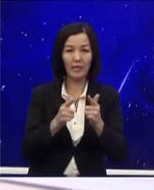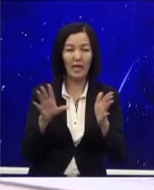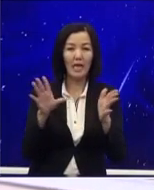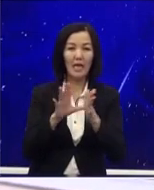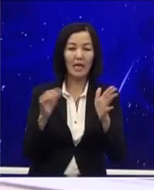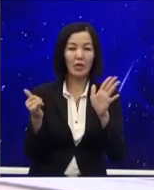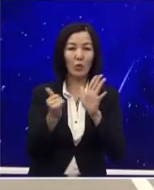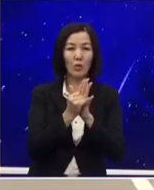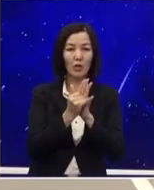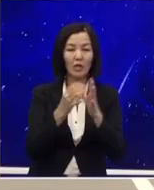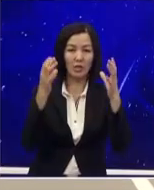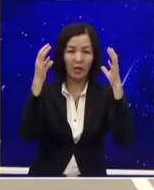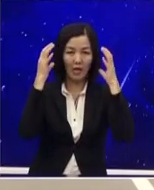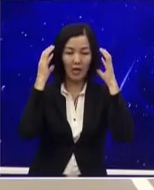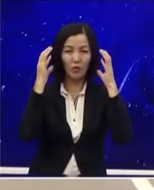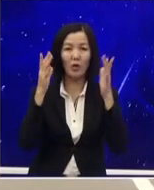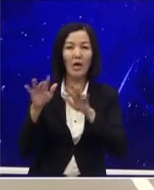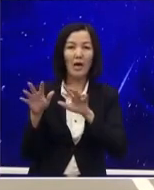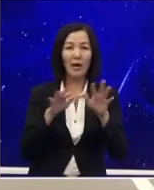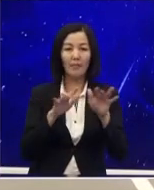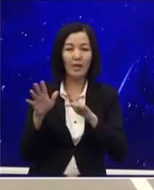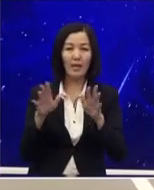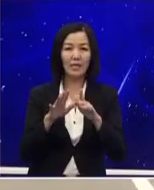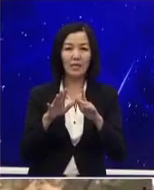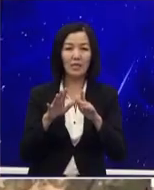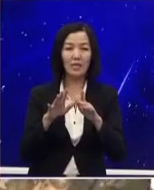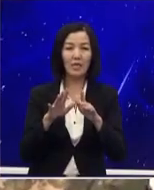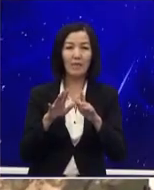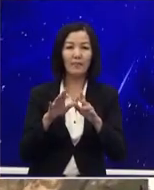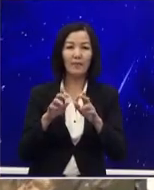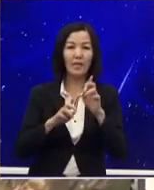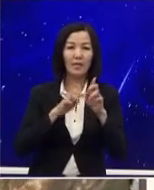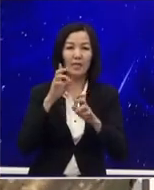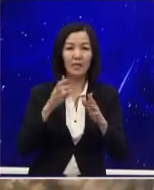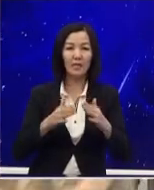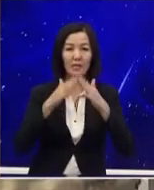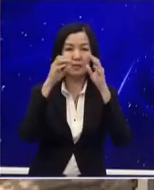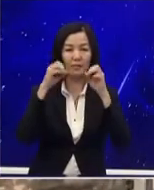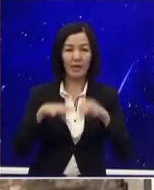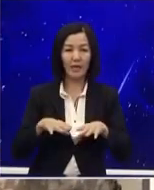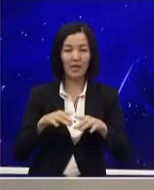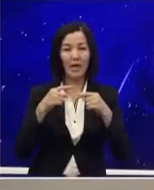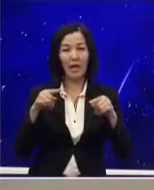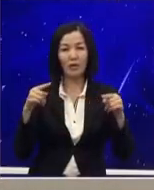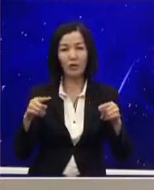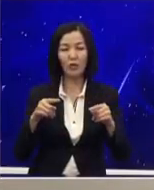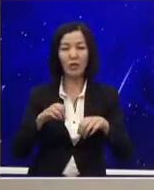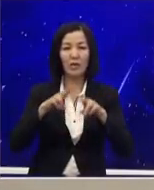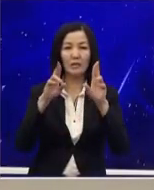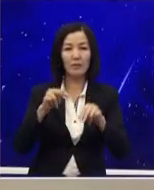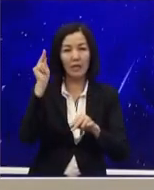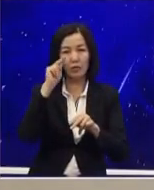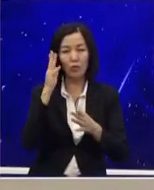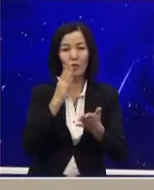орнатушы, радиолокация станция операторы, зениттік зымыран және радиотехникалық әскерилер операторы сияқты мамандықтарды